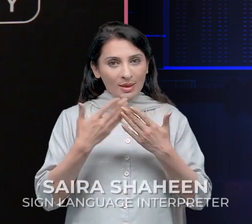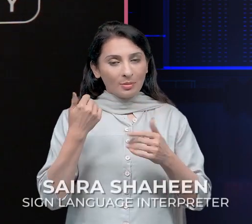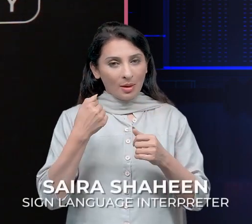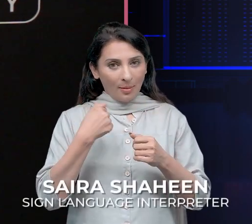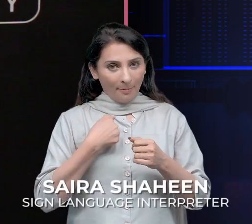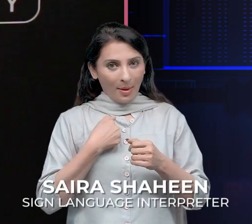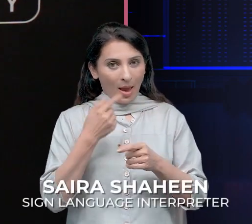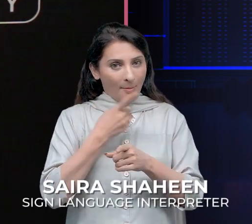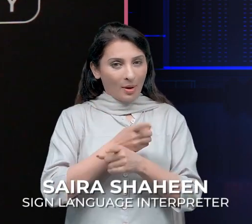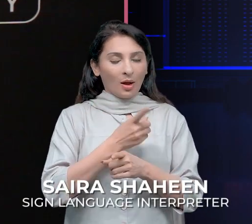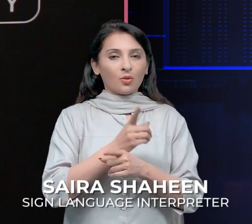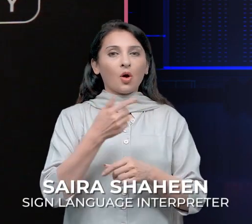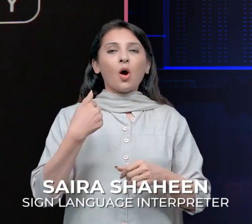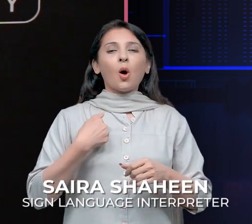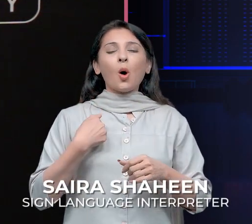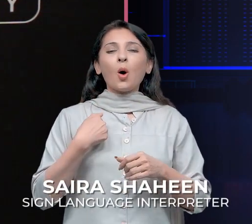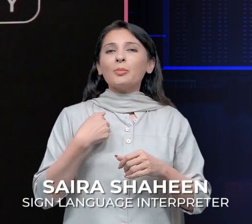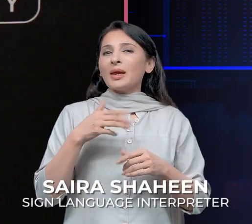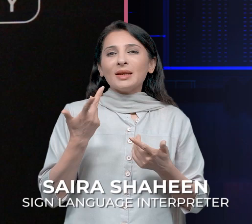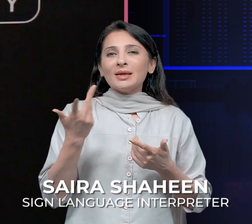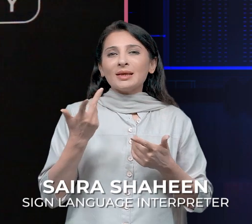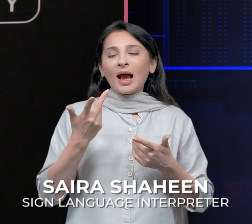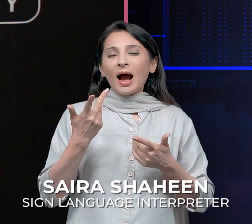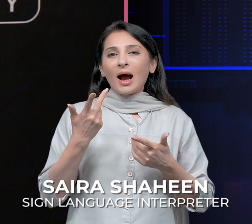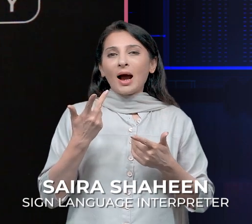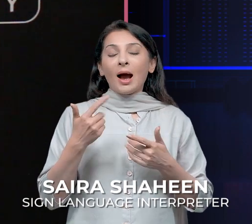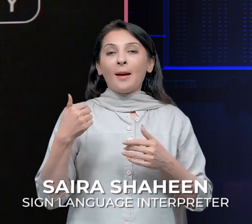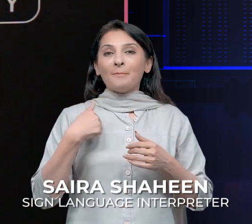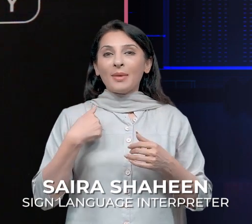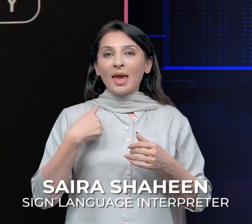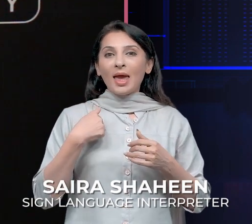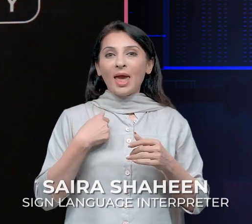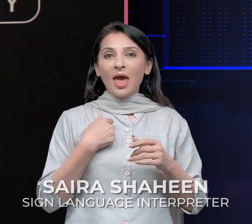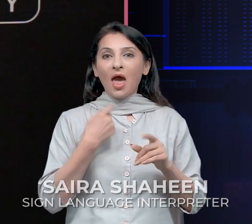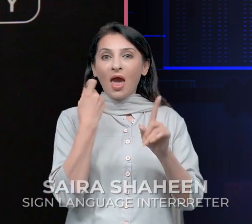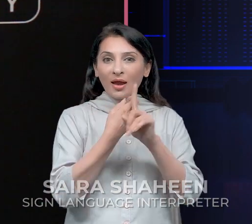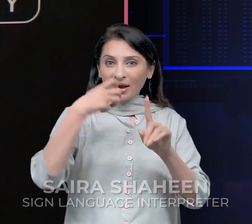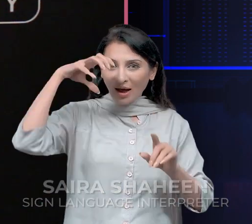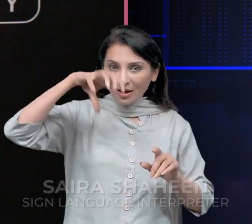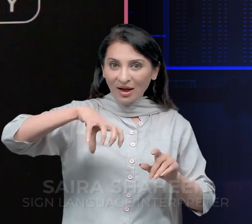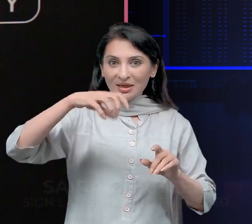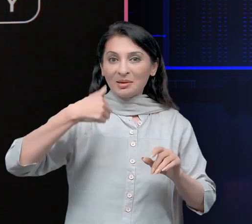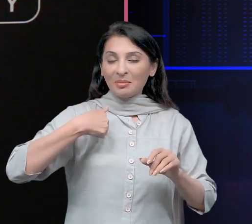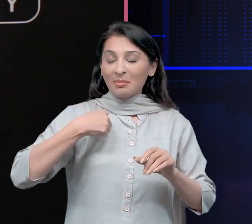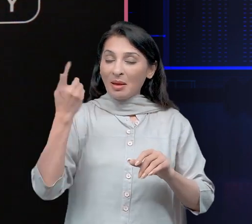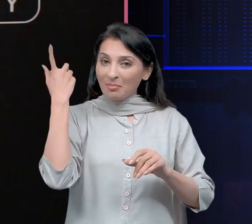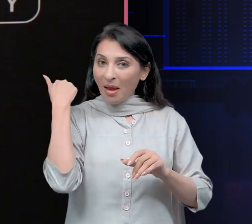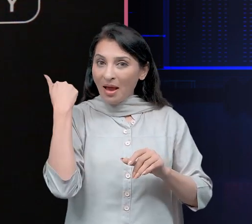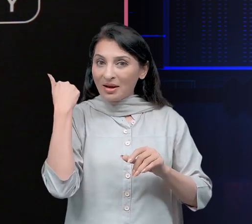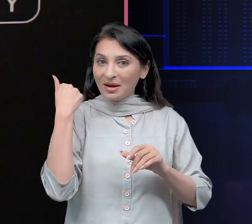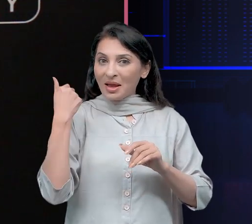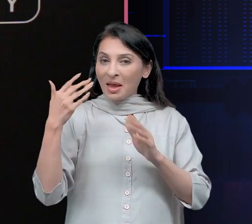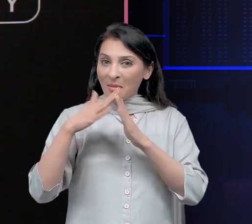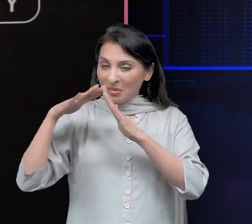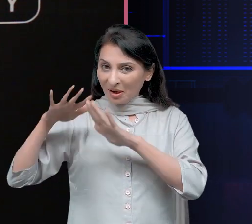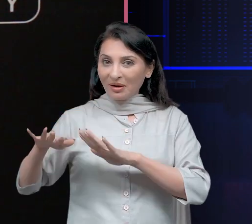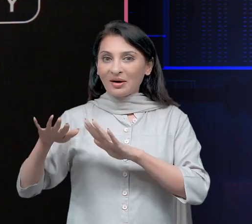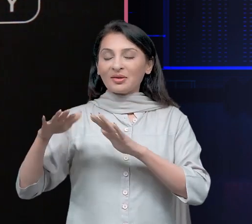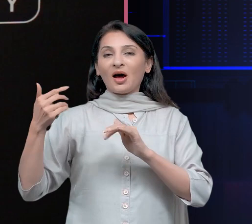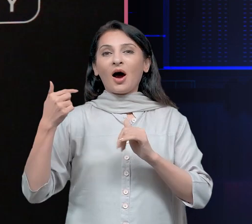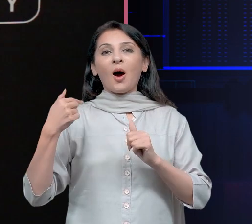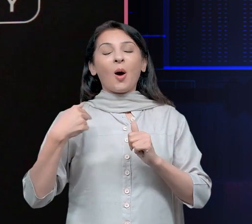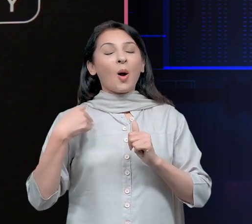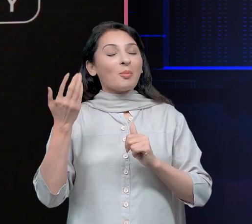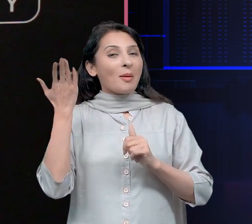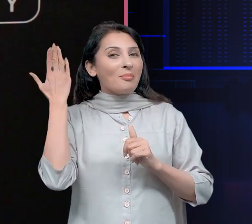कुछ ऐसी है कि आम पाकिस्तान की मैं एक लड़की थी, कराची से ताल्लुक़ रखती थी, कॉन्वेंट से पढ़ के निकली थी और